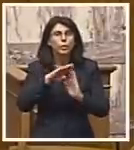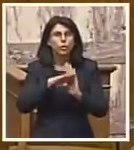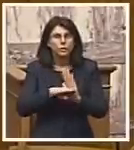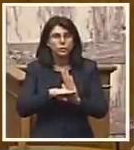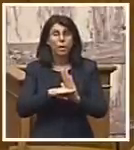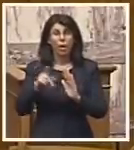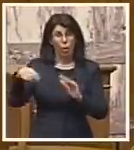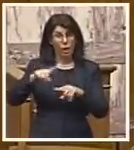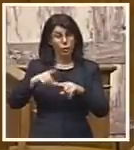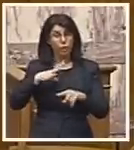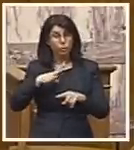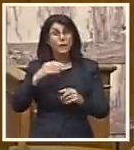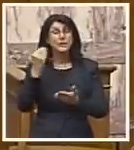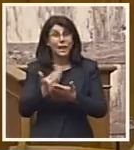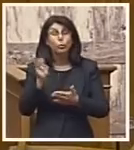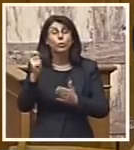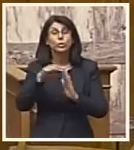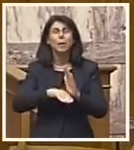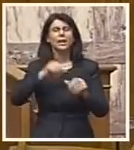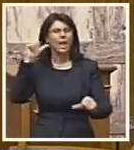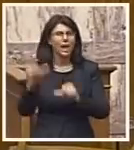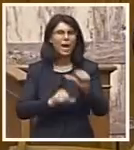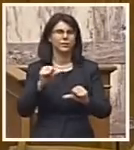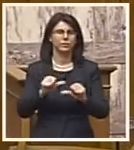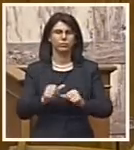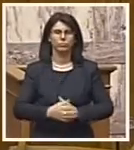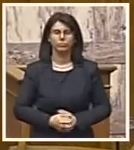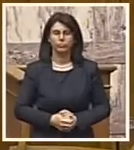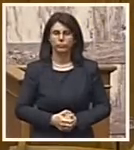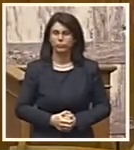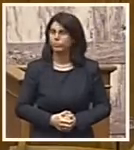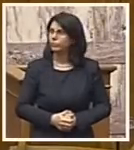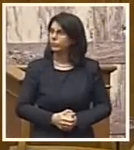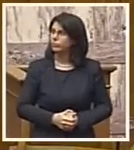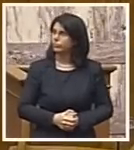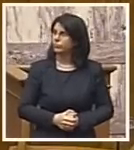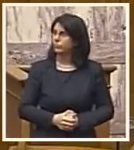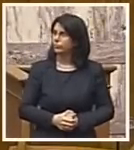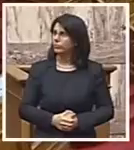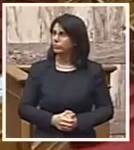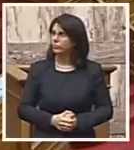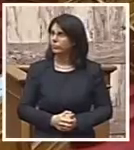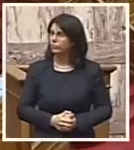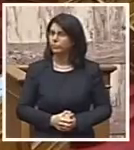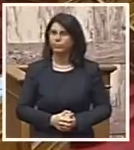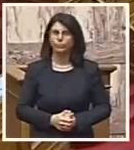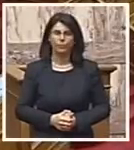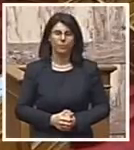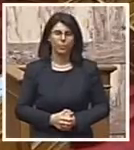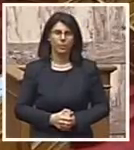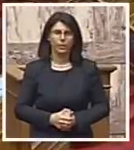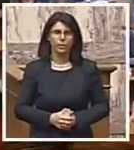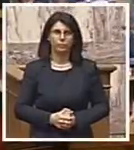ο ελληνικός λαός να αλλάξει. Και όλα όσα, γύρω από το πολιτικό σύστημα ανδρώθηκαν